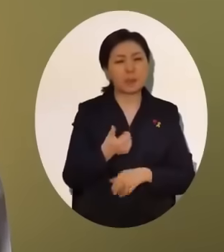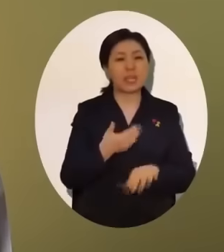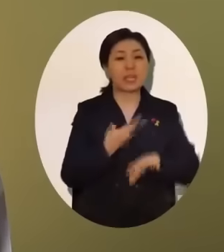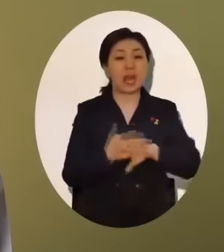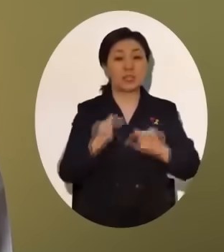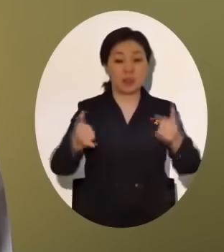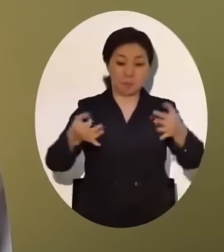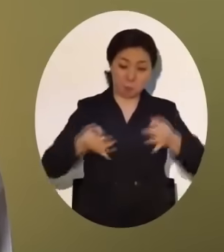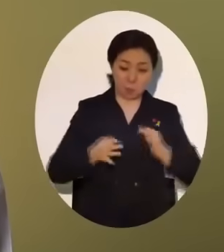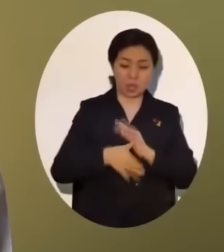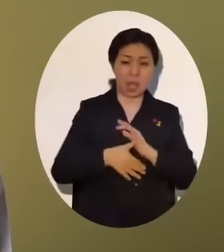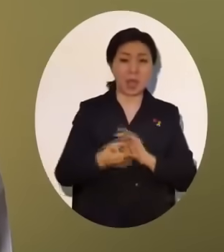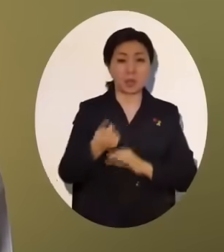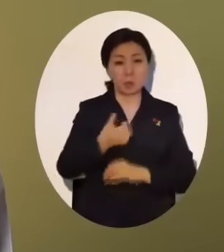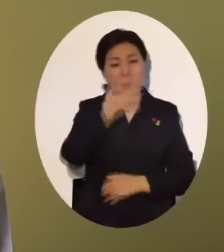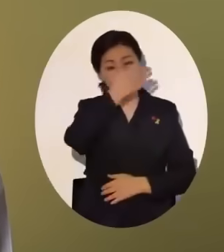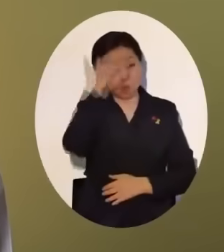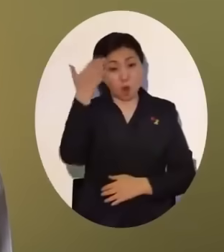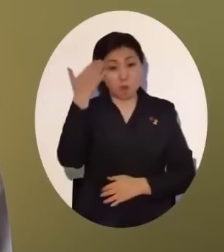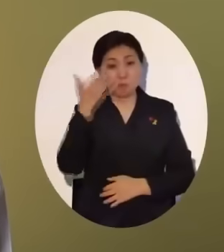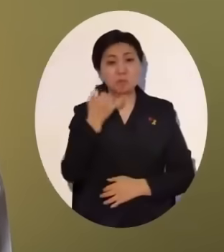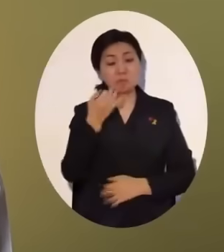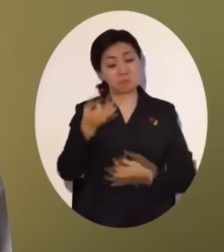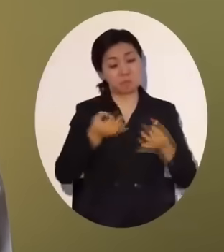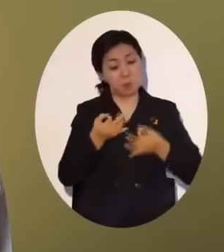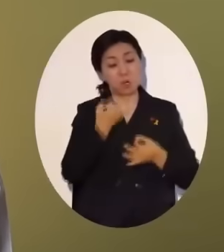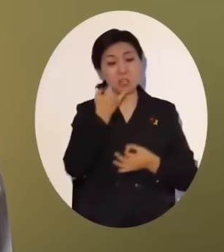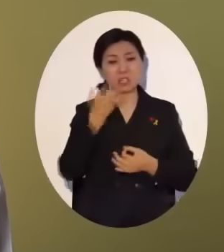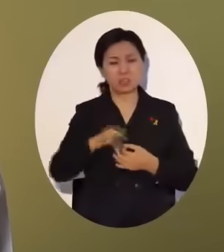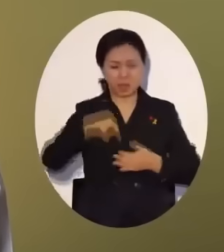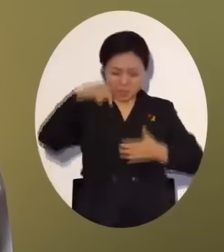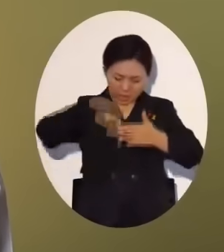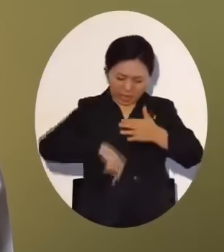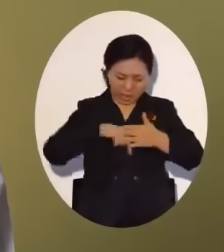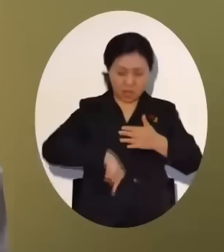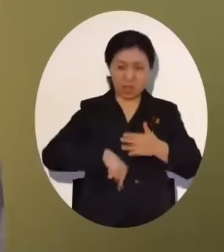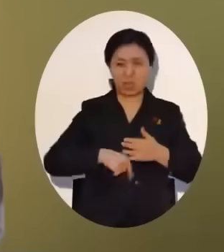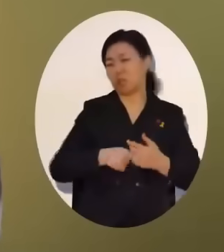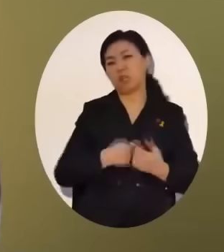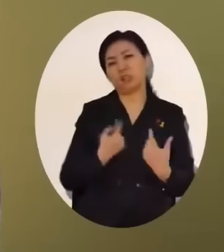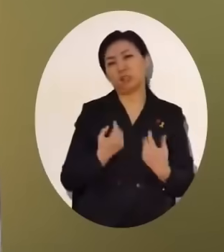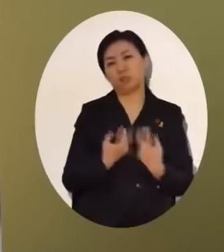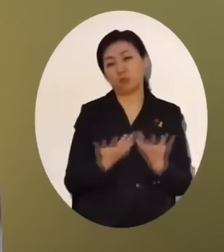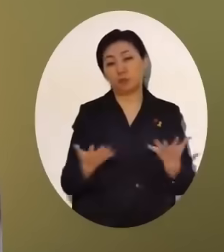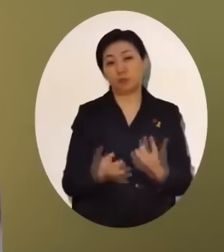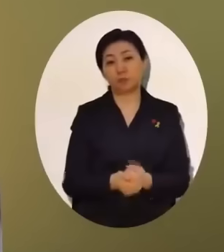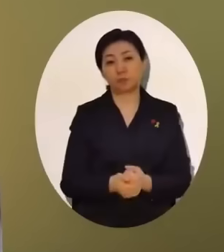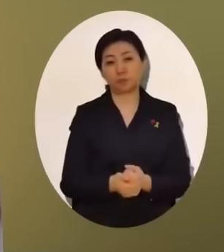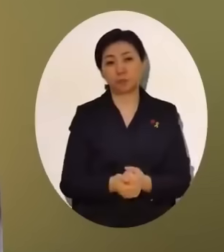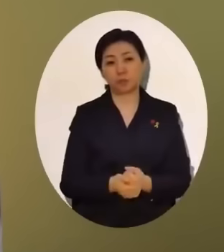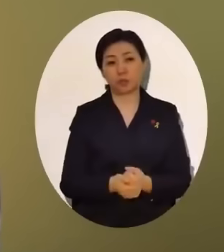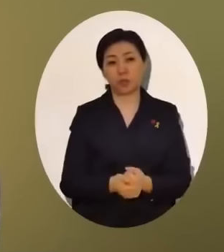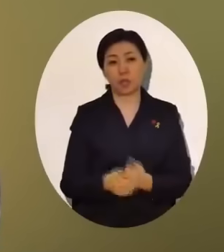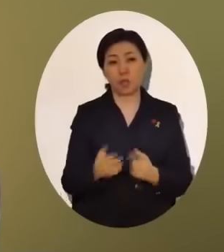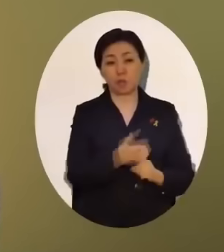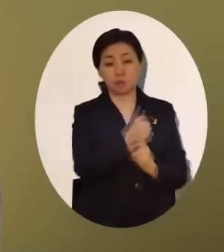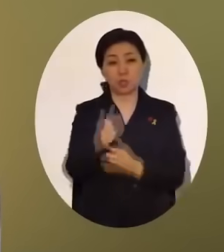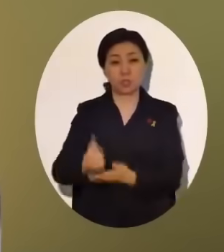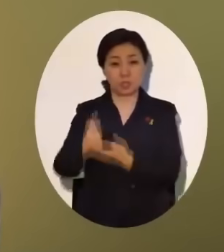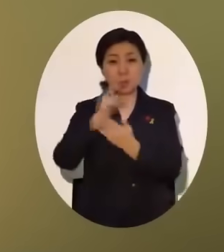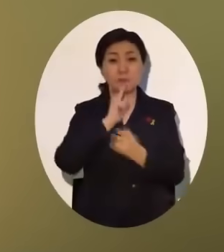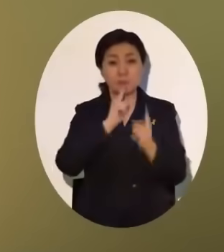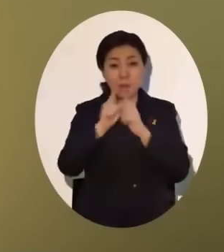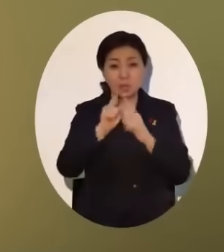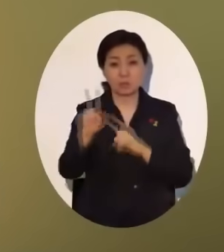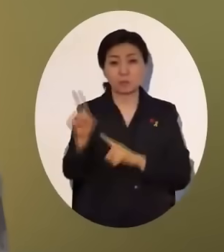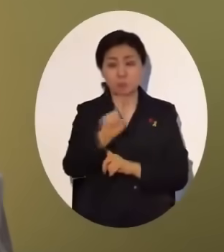남복이에요. 그러나 이 근본은 변할 수가 없어. 부처님이 세상은 항상 하는 것은 없다. 영원한 것은